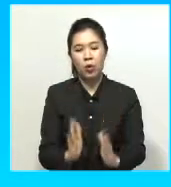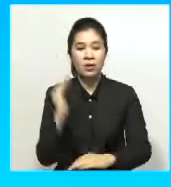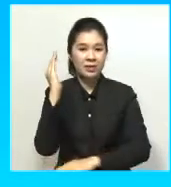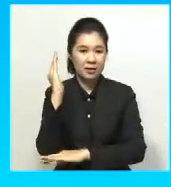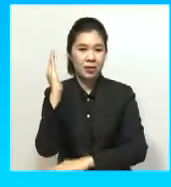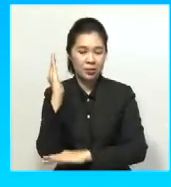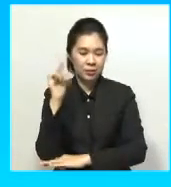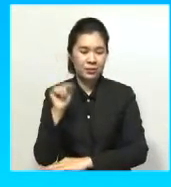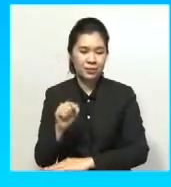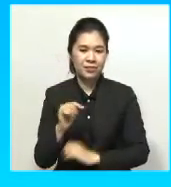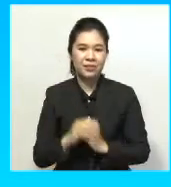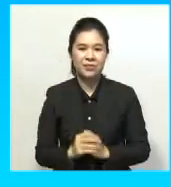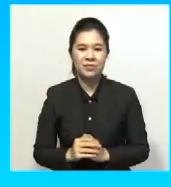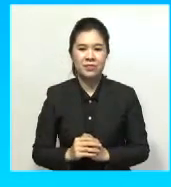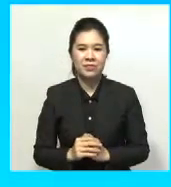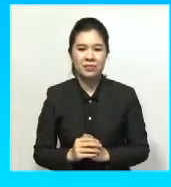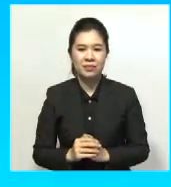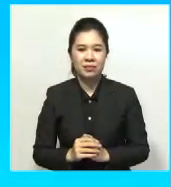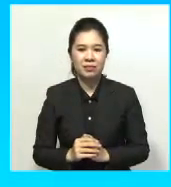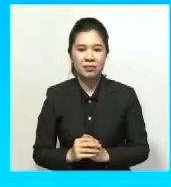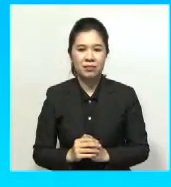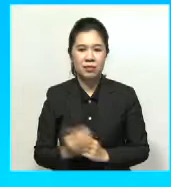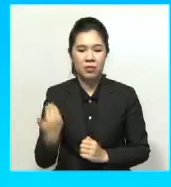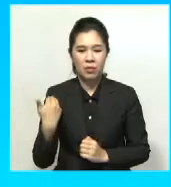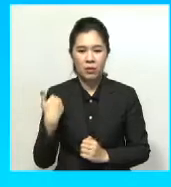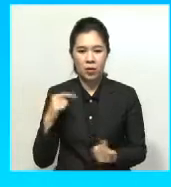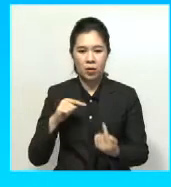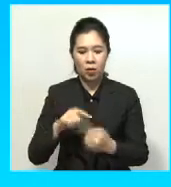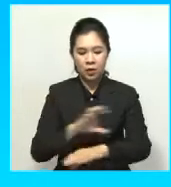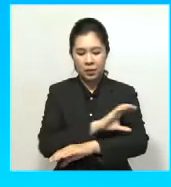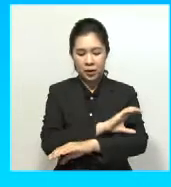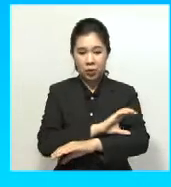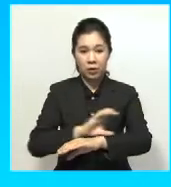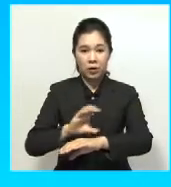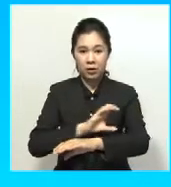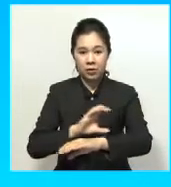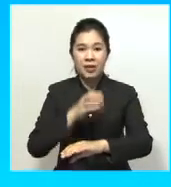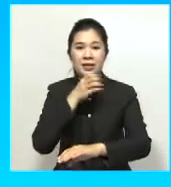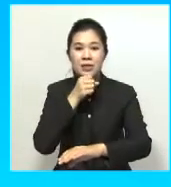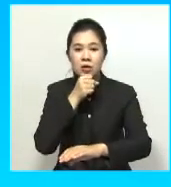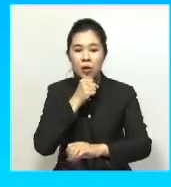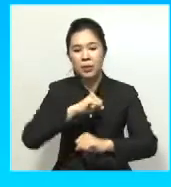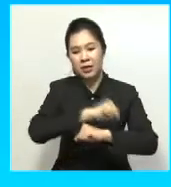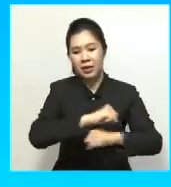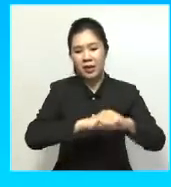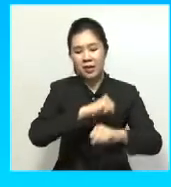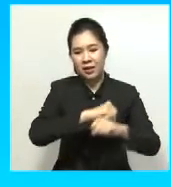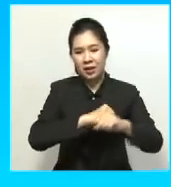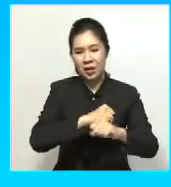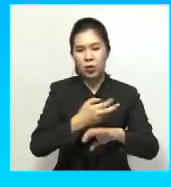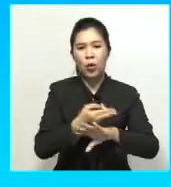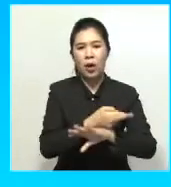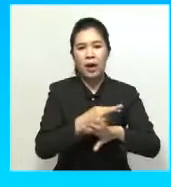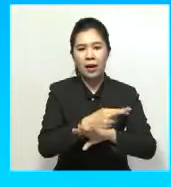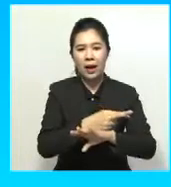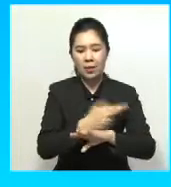รีย์ชัยสมรภูมิโดยที่เป็นการเดินทางที่ไม่ต้องไปผ่านแนวก่อสร้างรถไฟฟ้าสายสีส้มในช่วงถนนรามคำแห